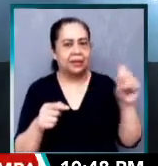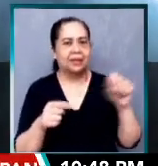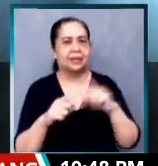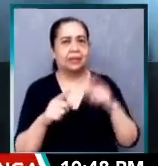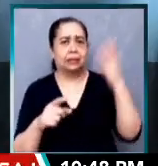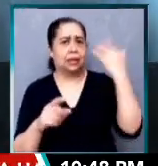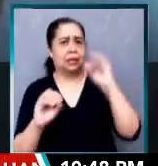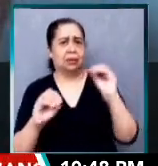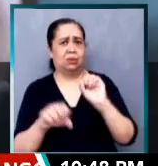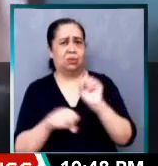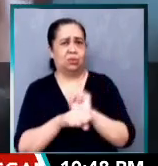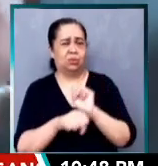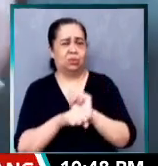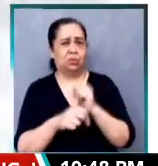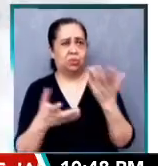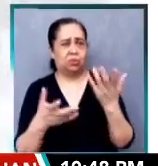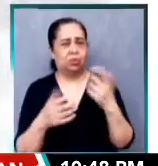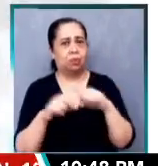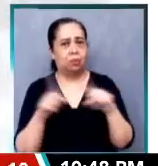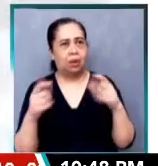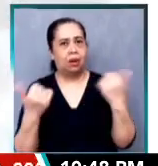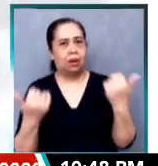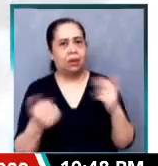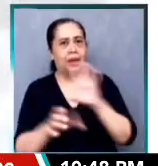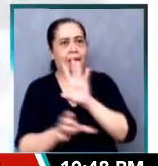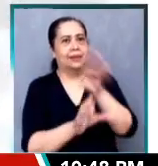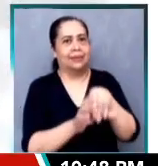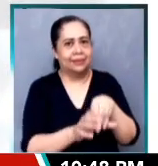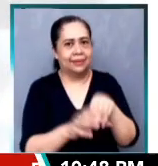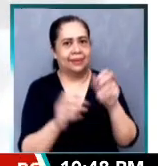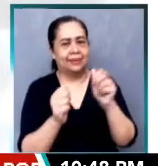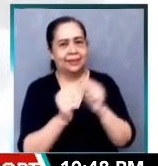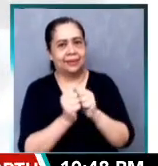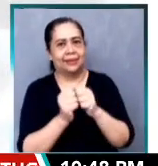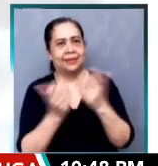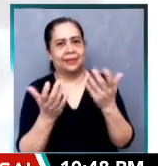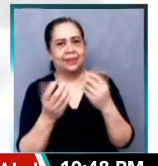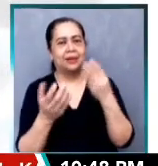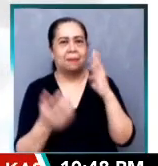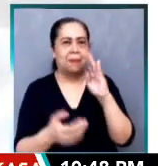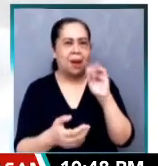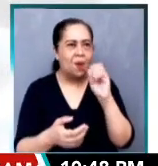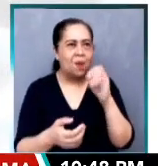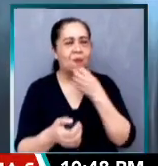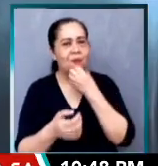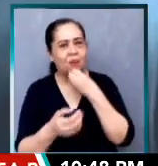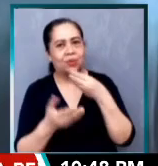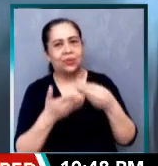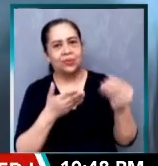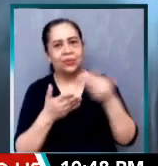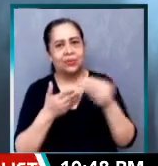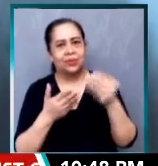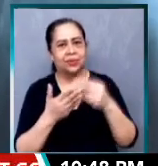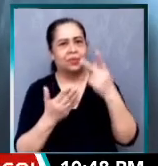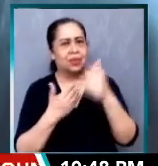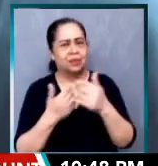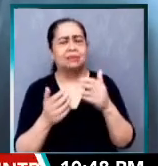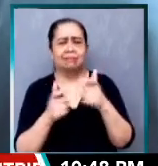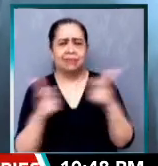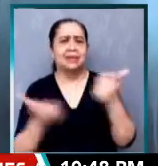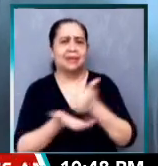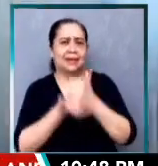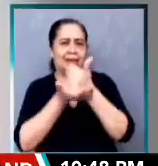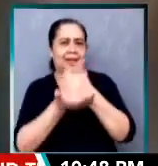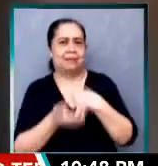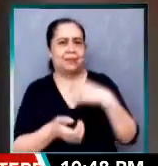manahe. Ako mo po napasama ako sa kahit po sa baon-baon at saka sa project. Malaking tulong po ang kinikita namin dito